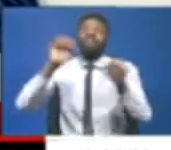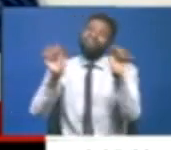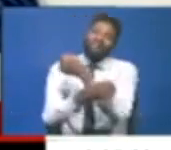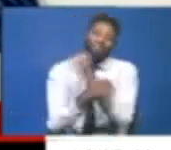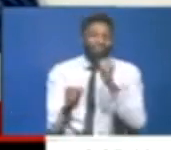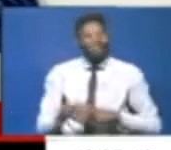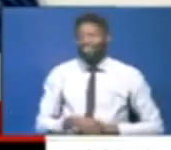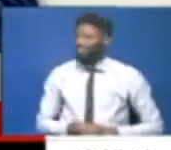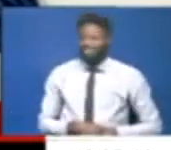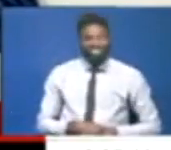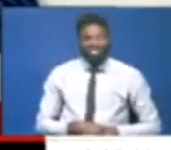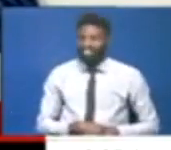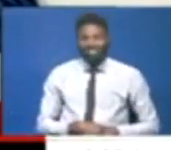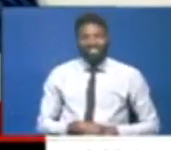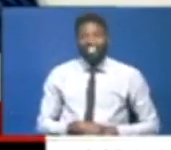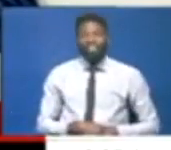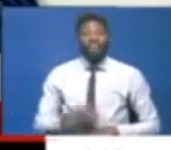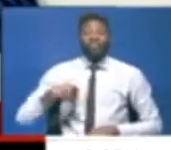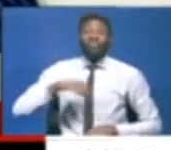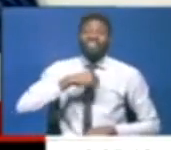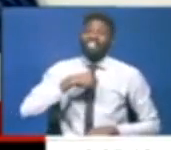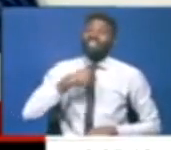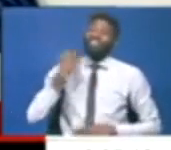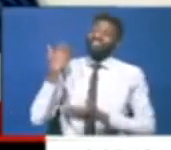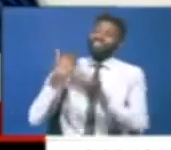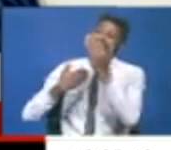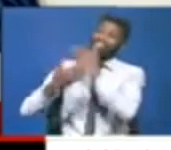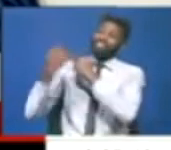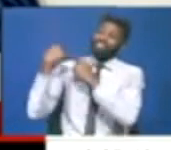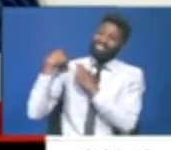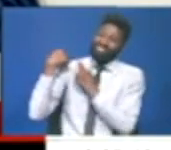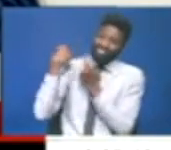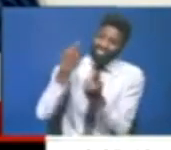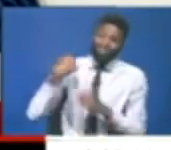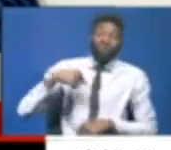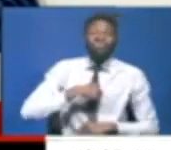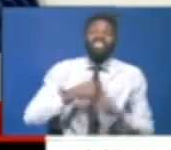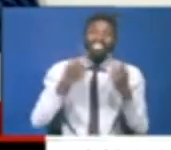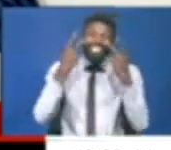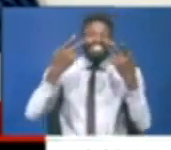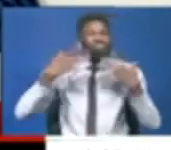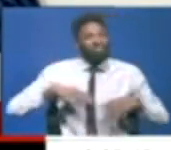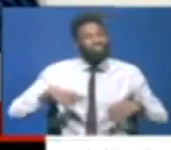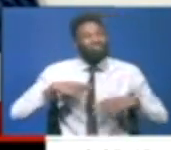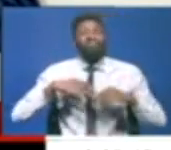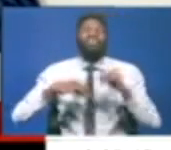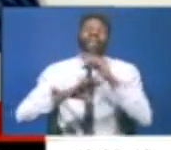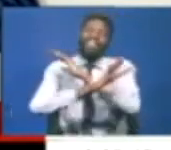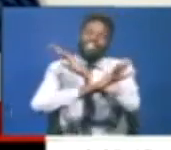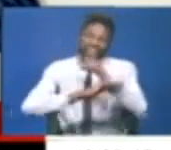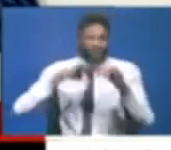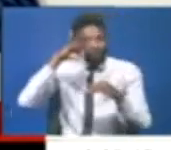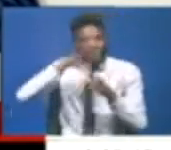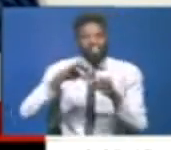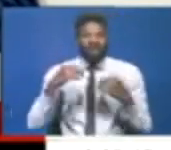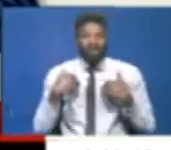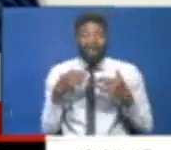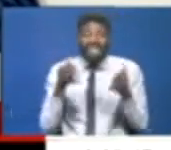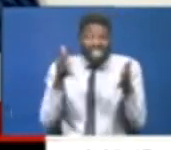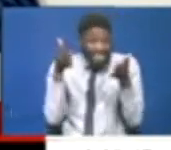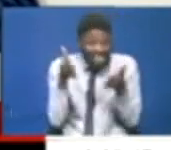mahala ambapo tumeweza kuona wizi wa kura. Tunapoongea sasa hivi